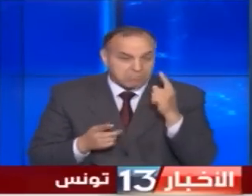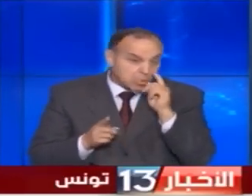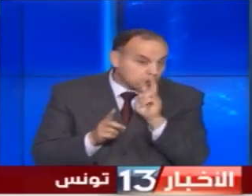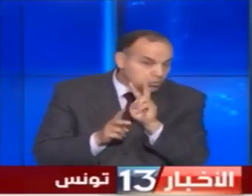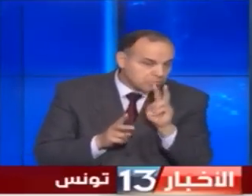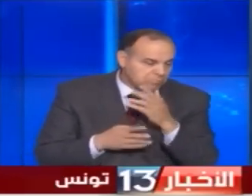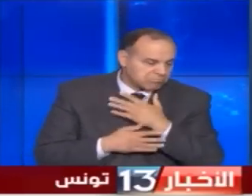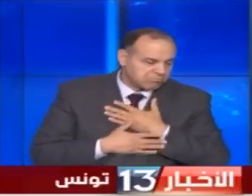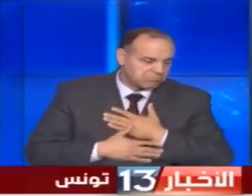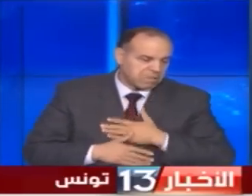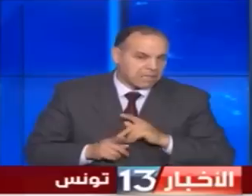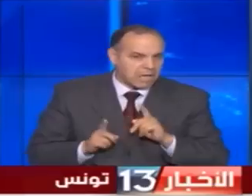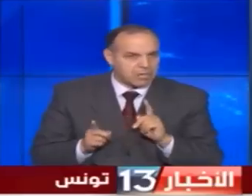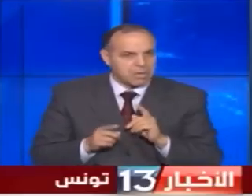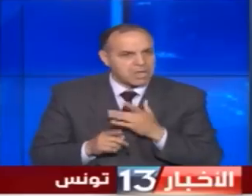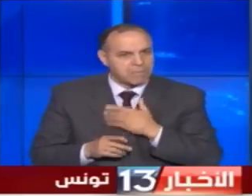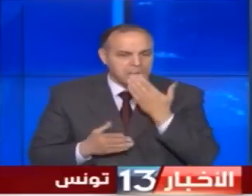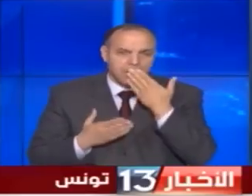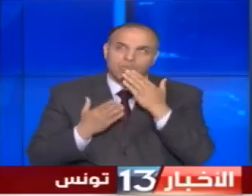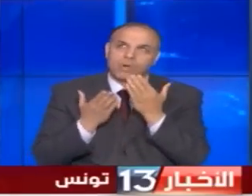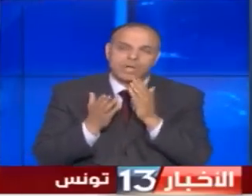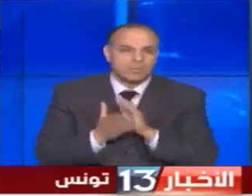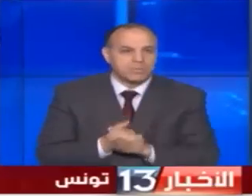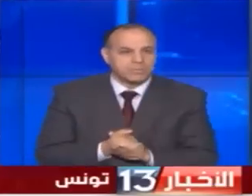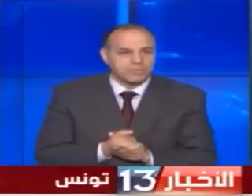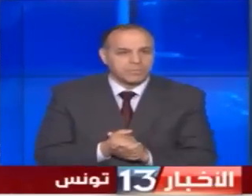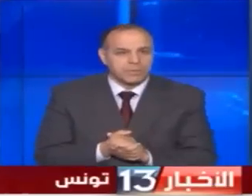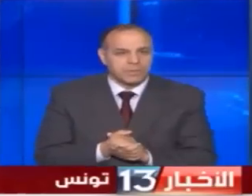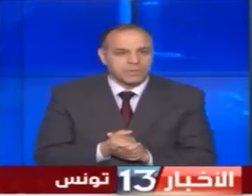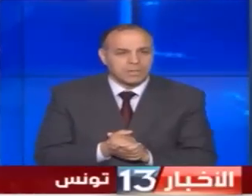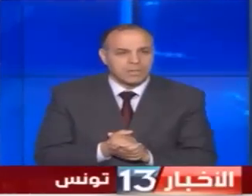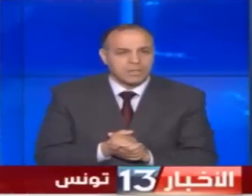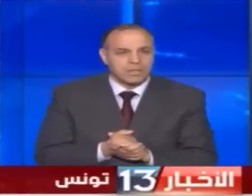يقرا حتى بالبيت ولا بس الحمد لله